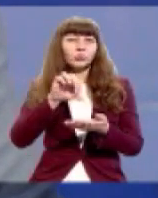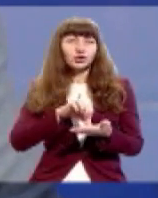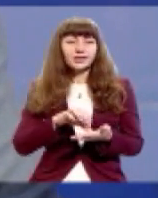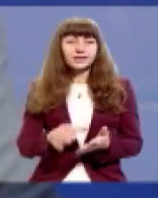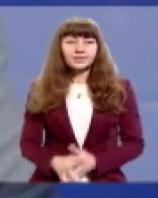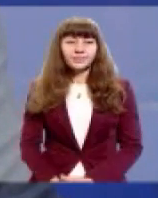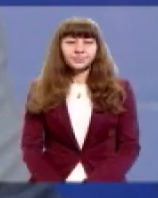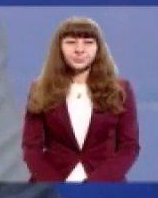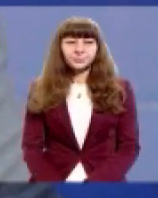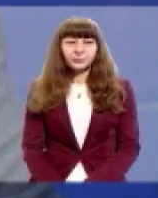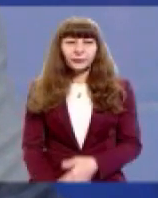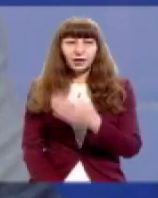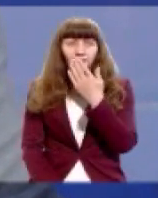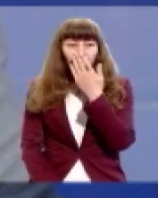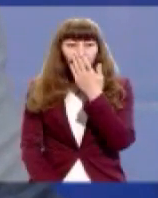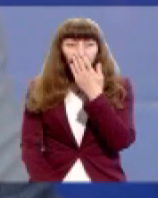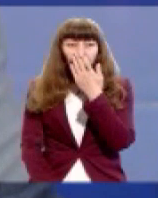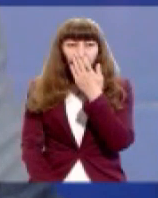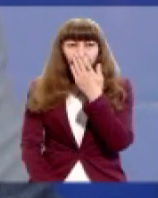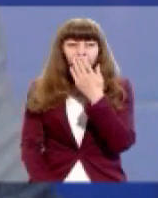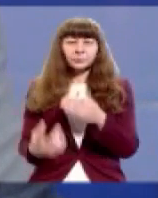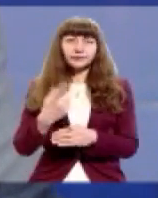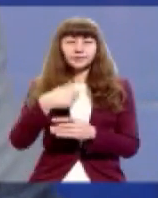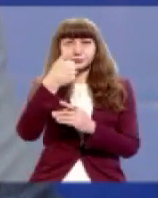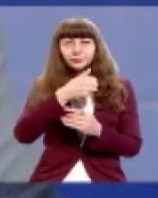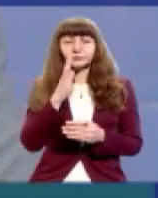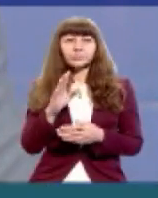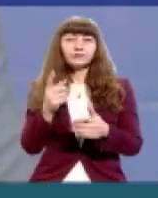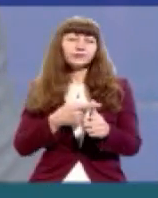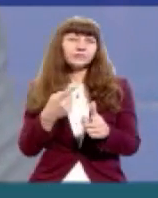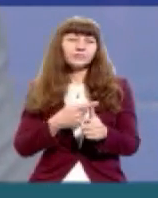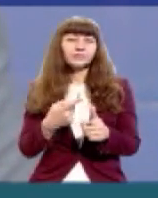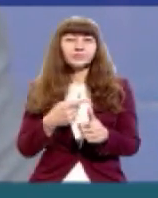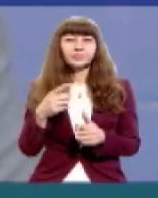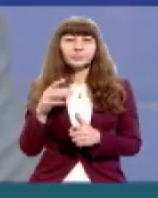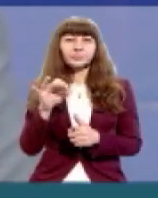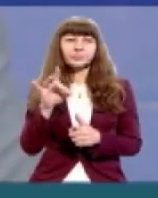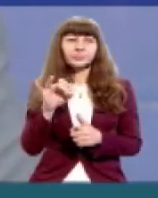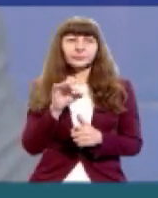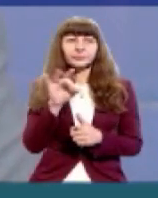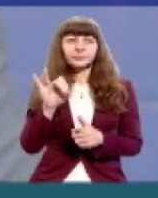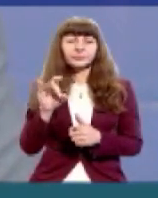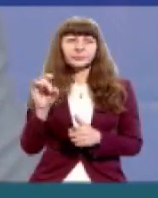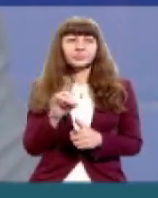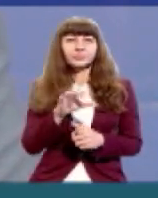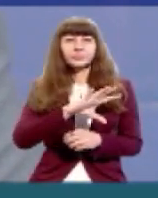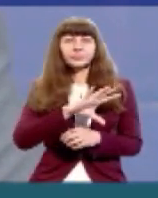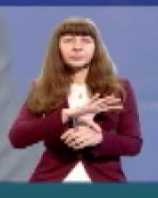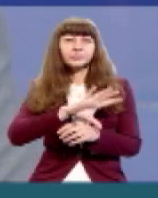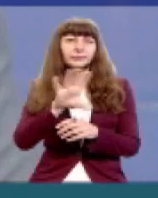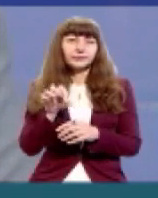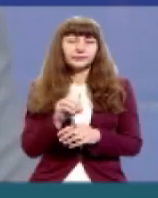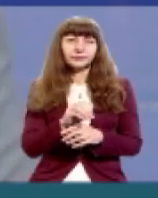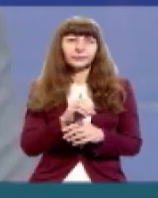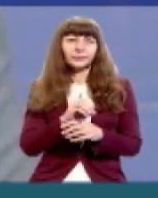в региональной программе. Она в этом году будет называться «Костанай жастары», в связи с тем, что мы охватываем всю область. Для